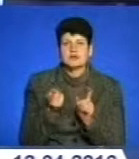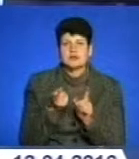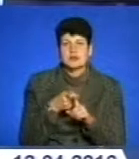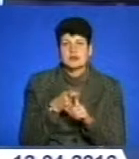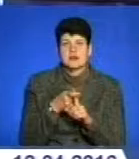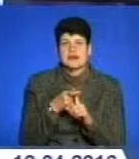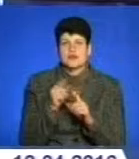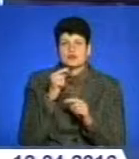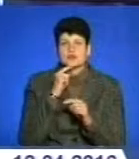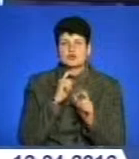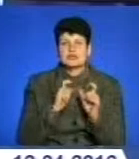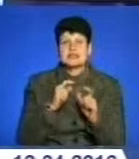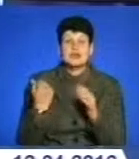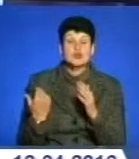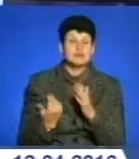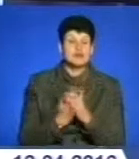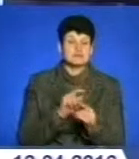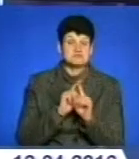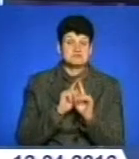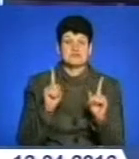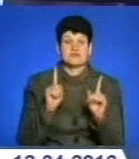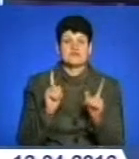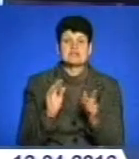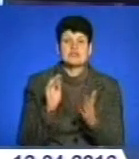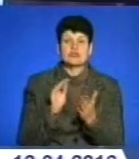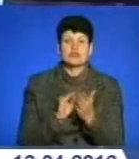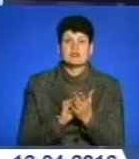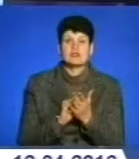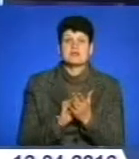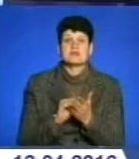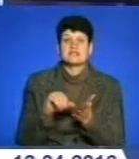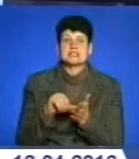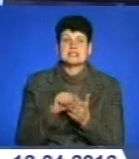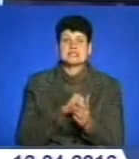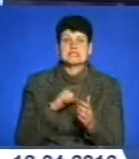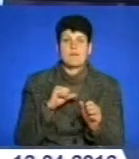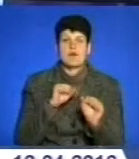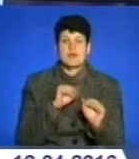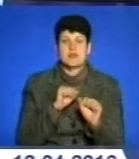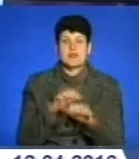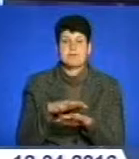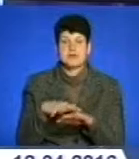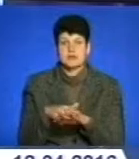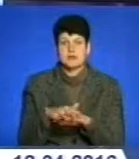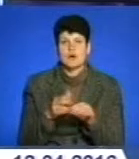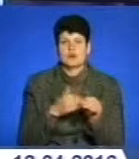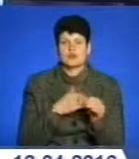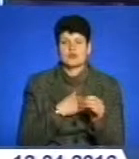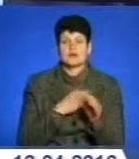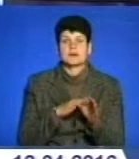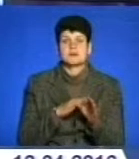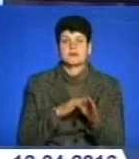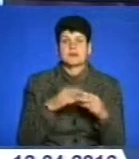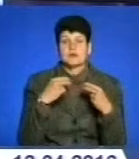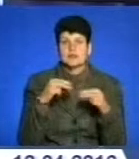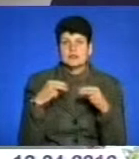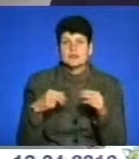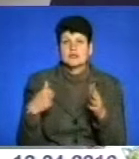університету. Це новий рекорд, встановлений представниками самооборони Майдану. Випічку планують реалізувати до Великодніх